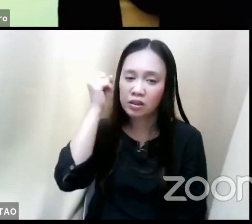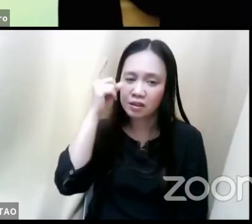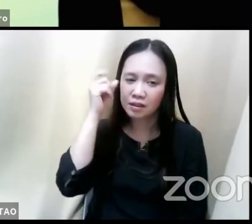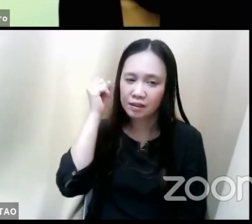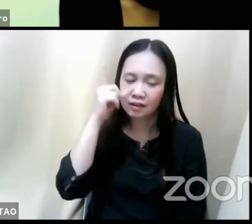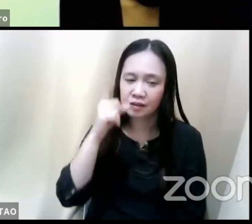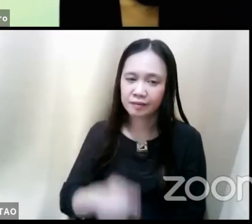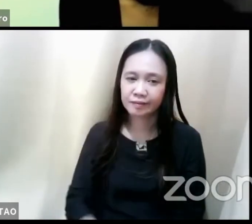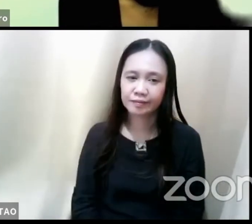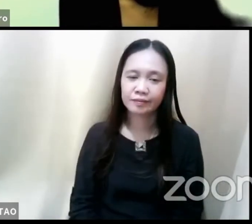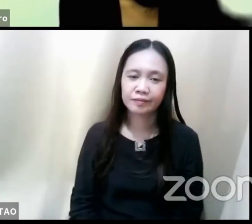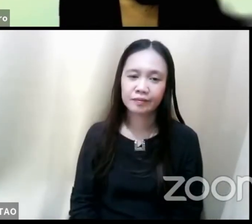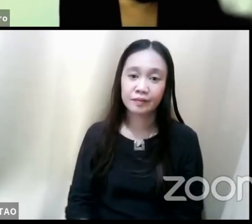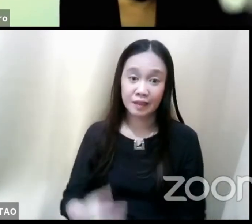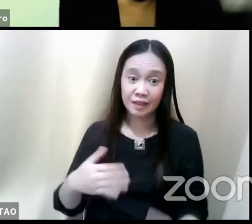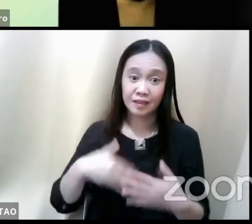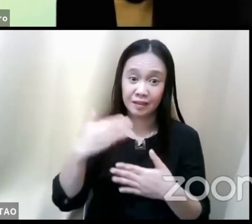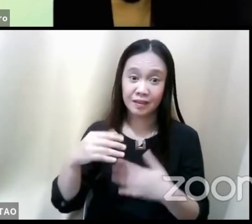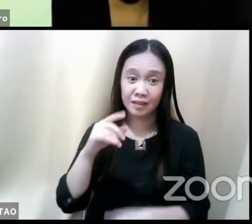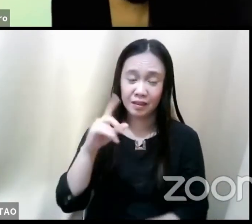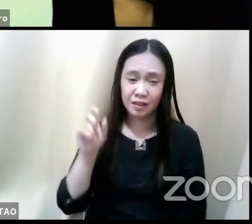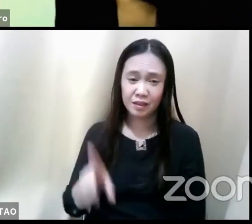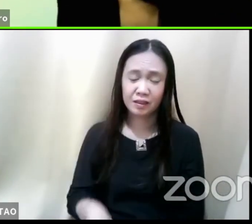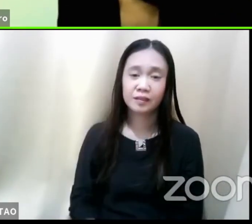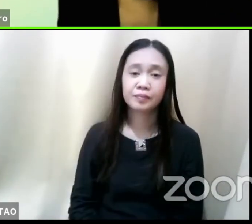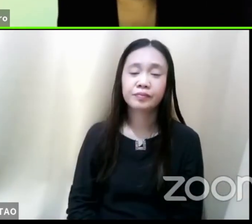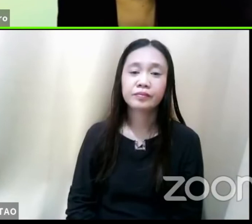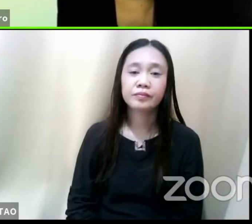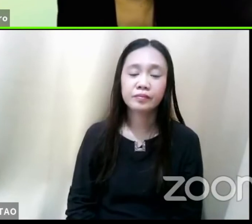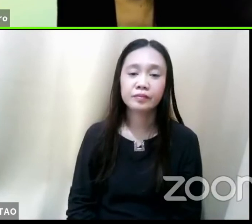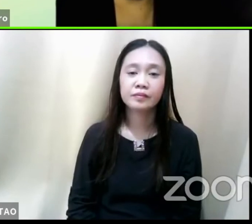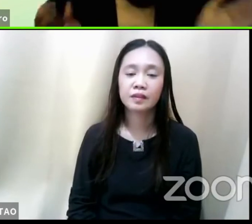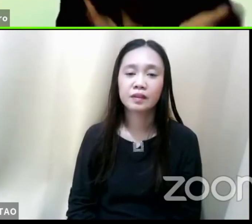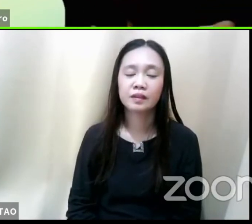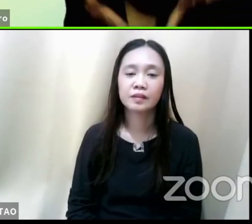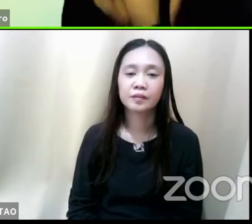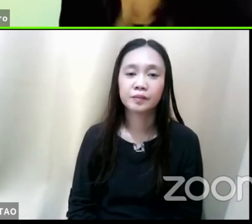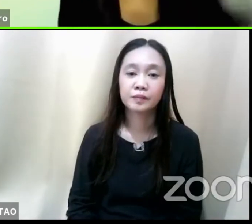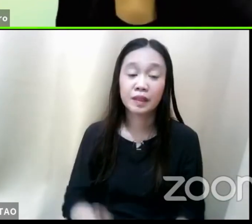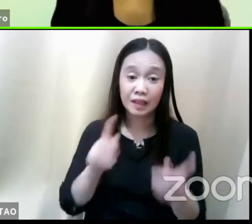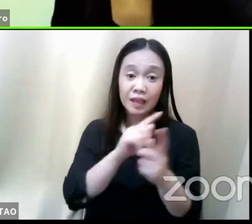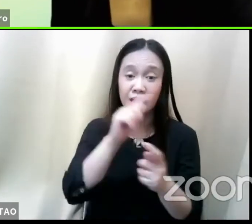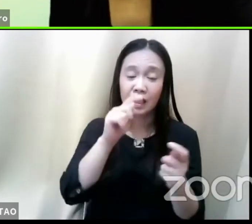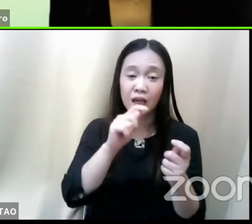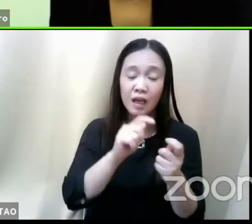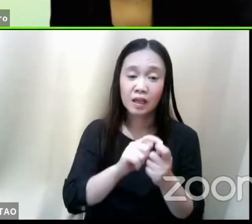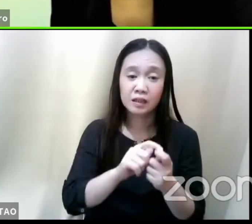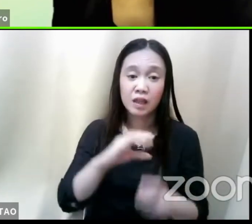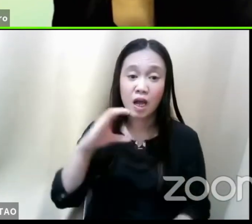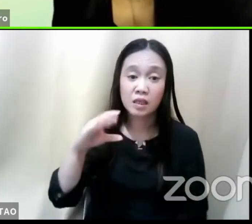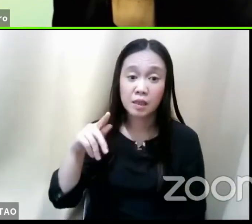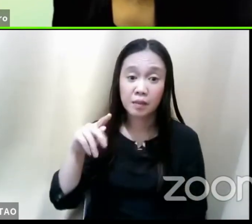Sige, G. Some more questions. Teacher Mark, ito naman daw po, sakto po sa CPR rin po ang tanong